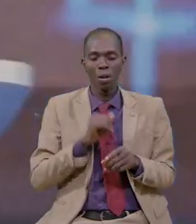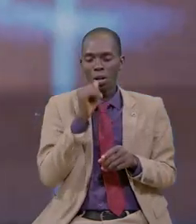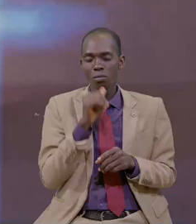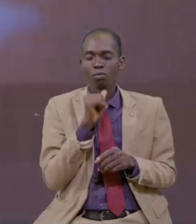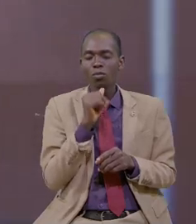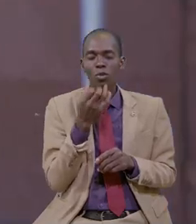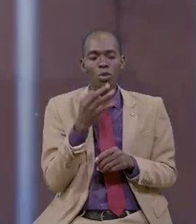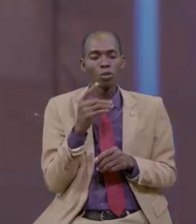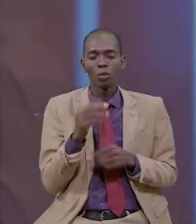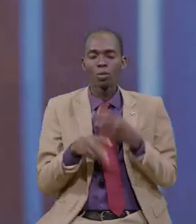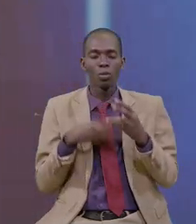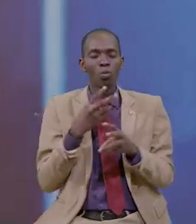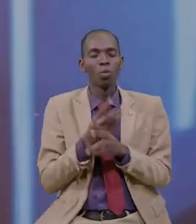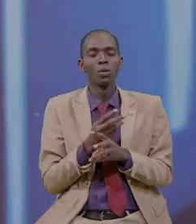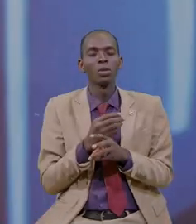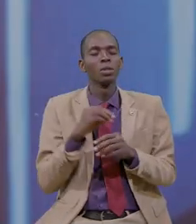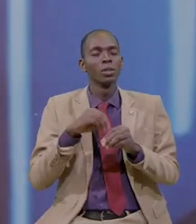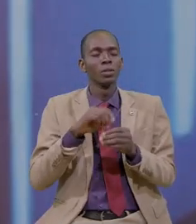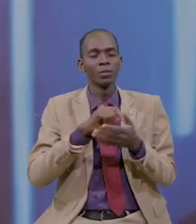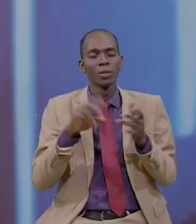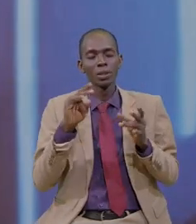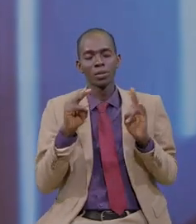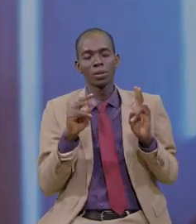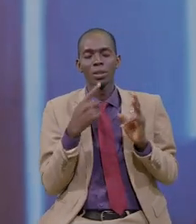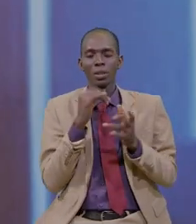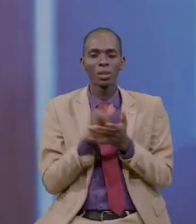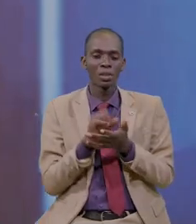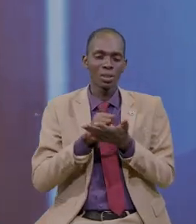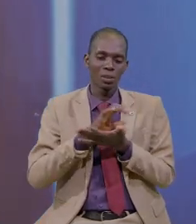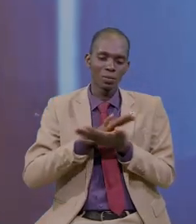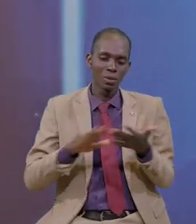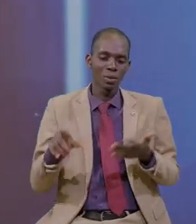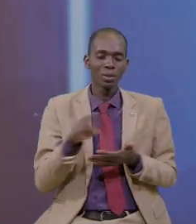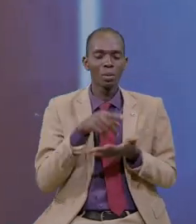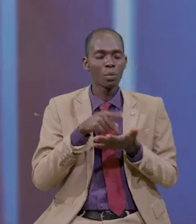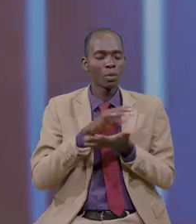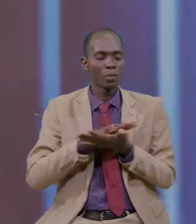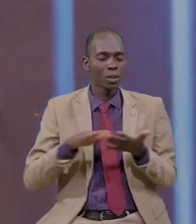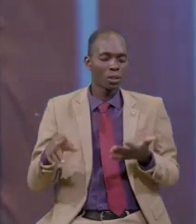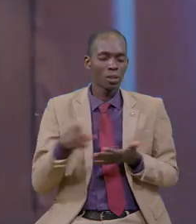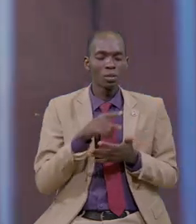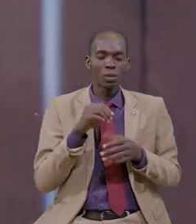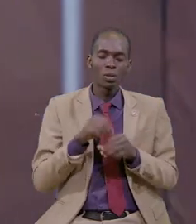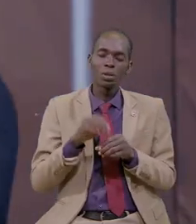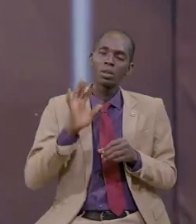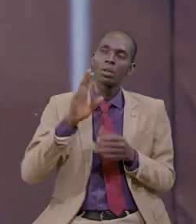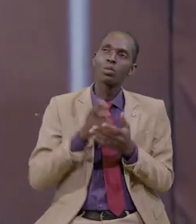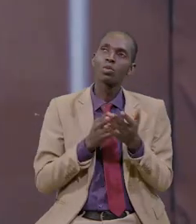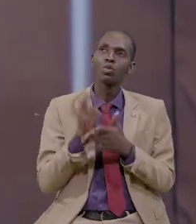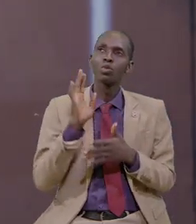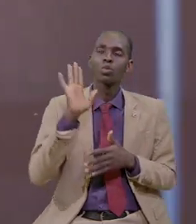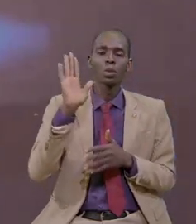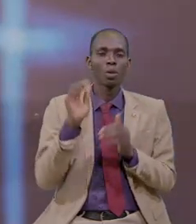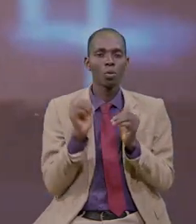pas du monde. Verset 17, sanctifie-les, purifie-les, purge-les par ta vérité, car